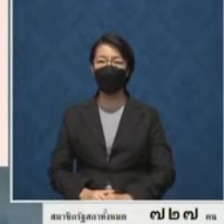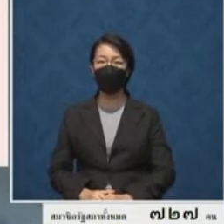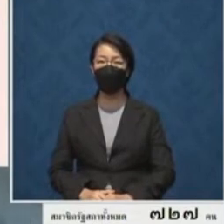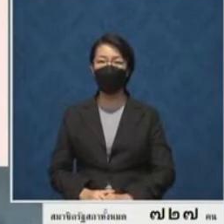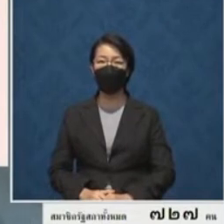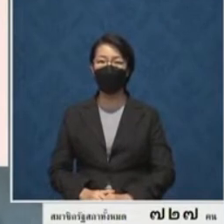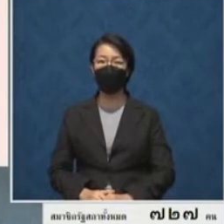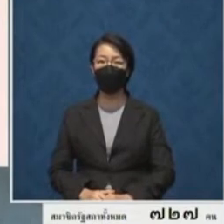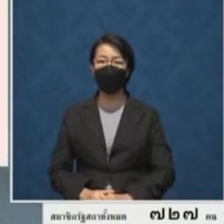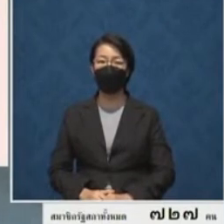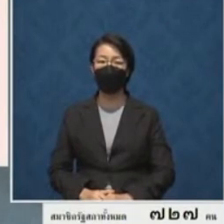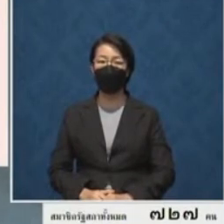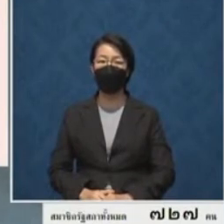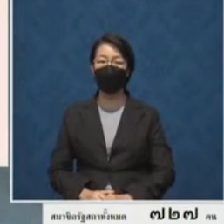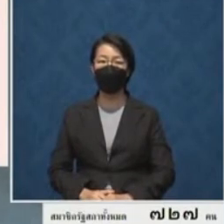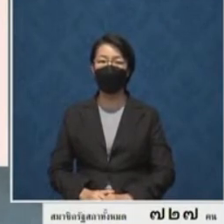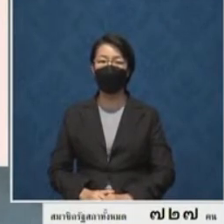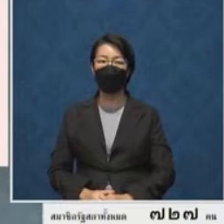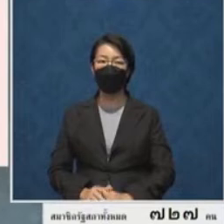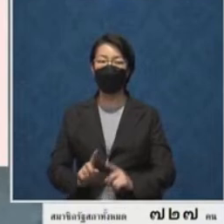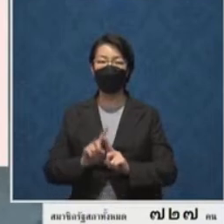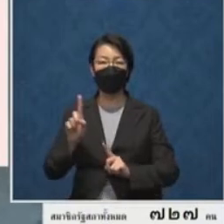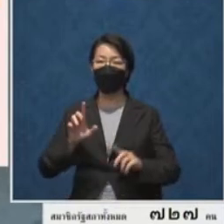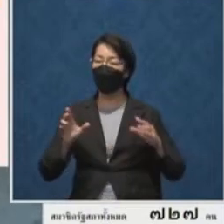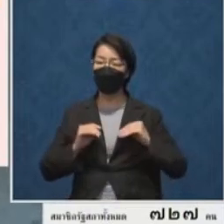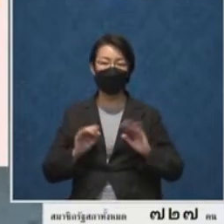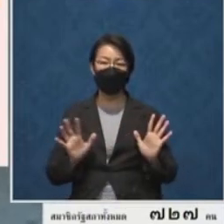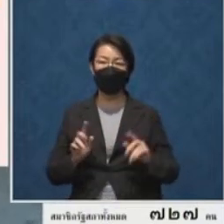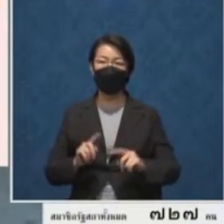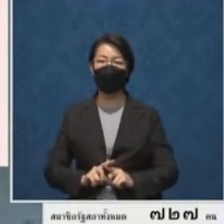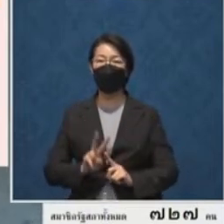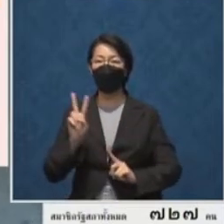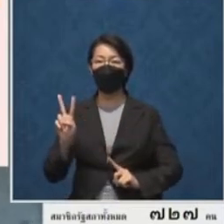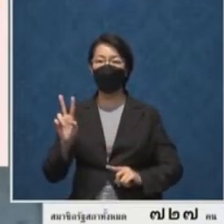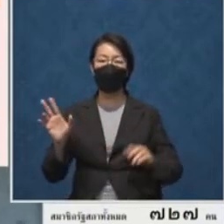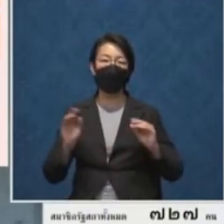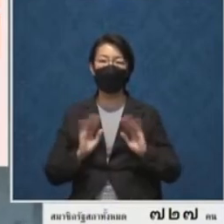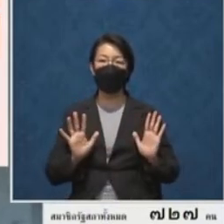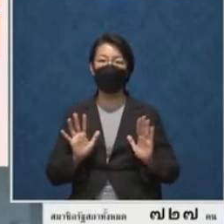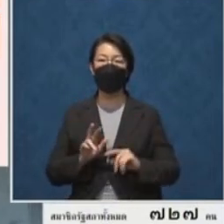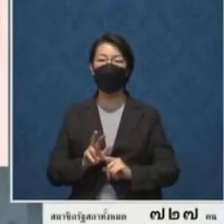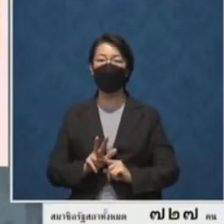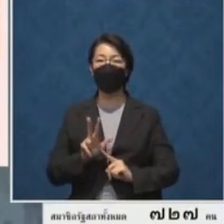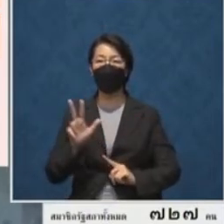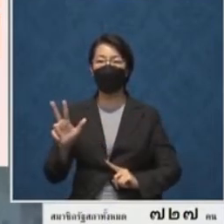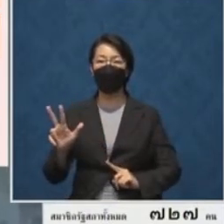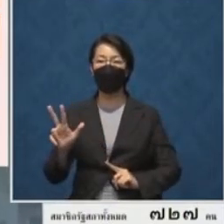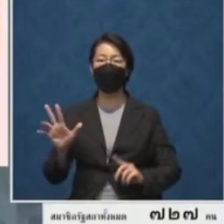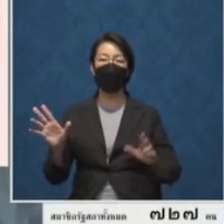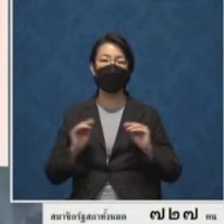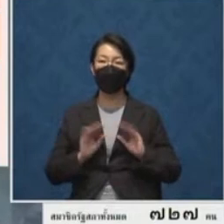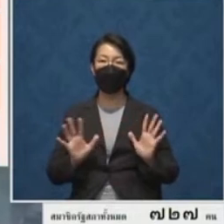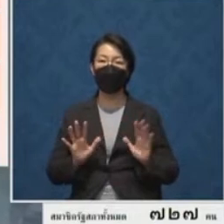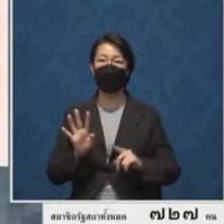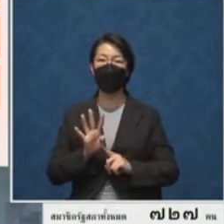้อ1ไม่รับหลักการ2ไม่รับหลักการ3ไม่รับหลักการ4